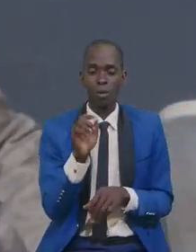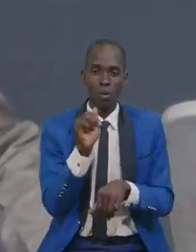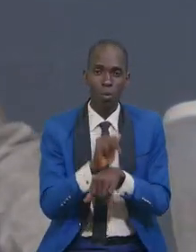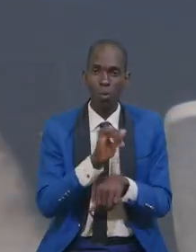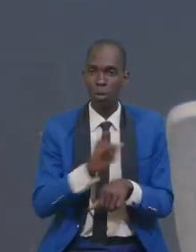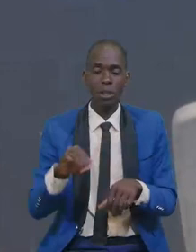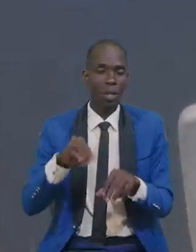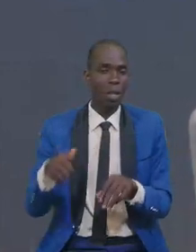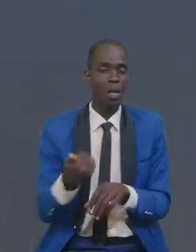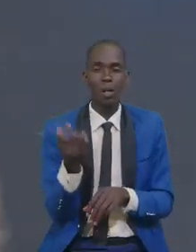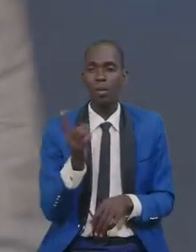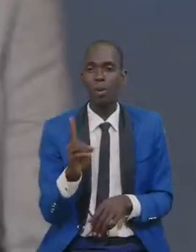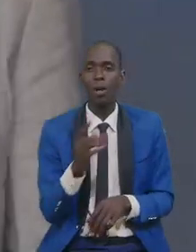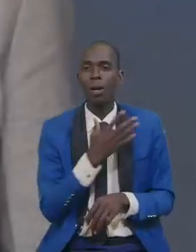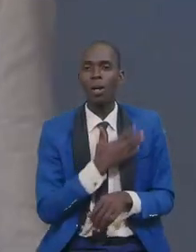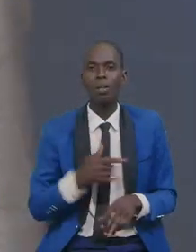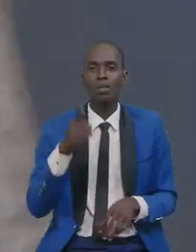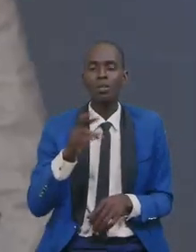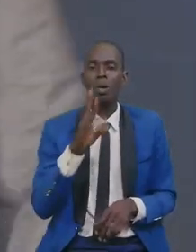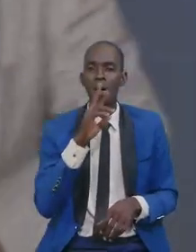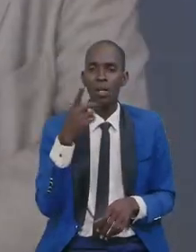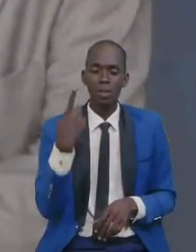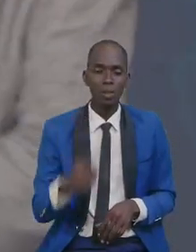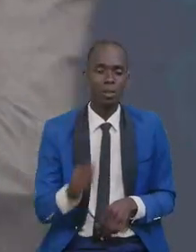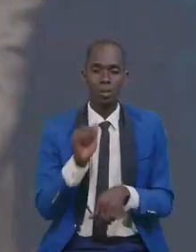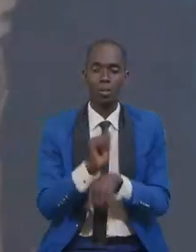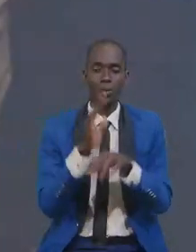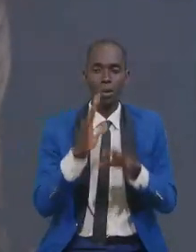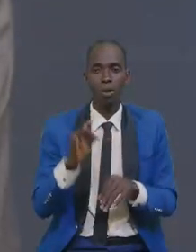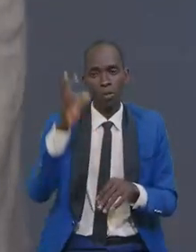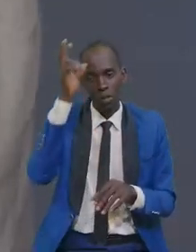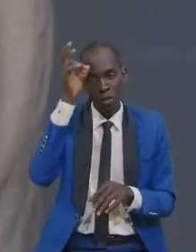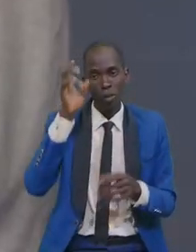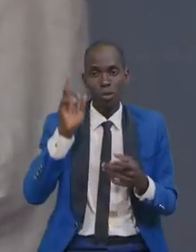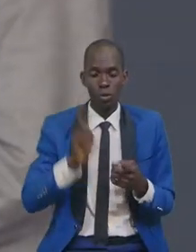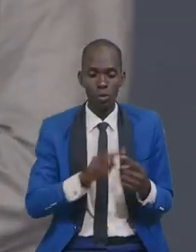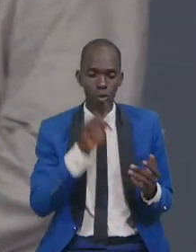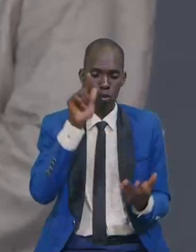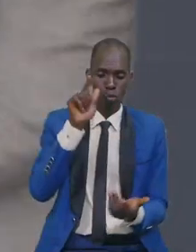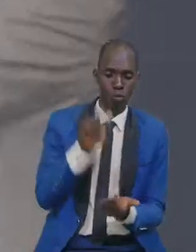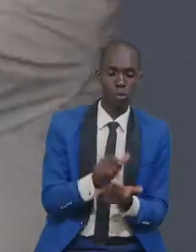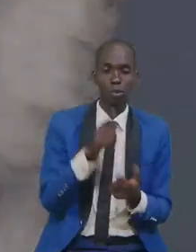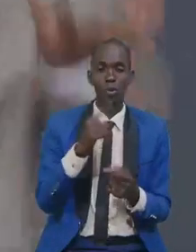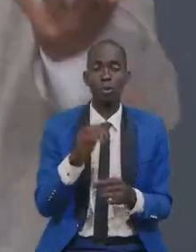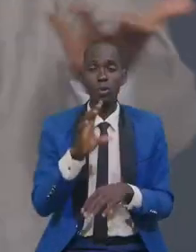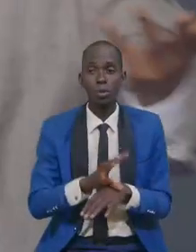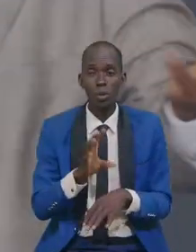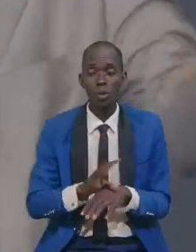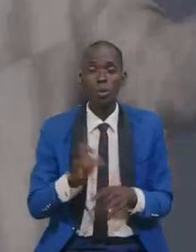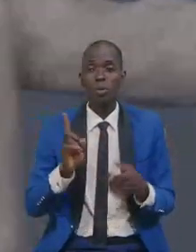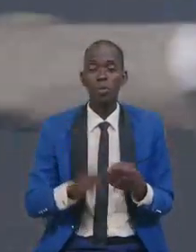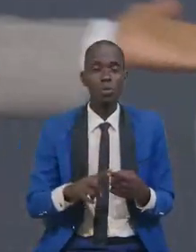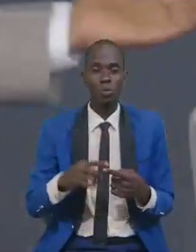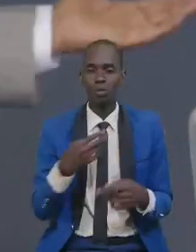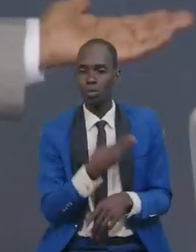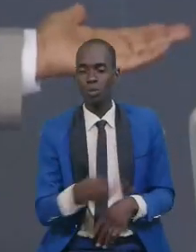qui que tu sois, et tu travailles quelque part, et tu es un agent de Satan pour réduire l'église